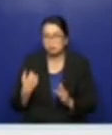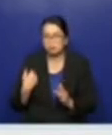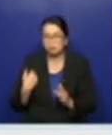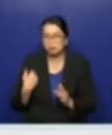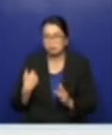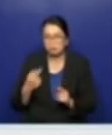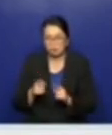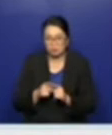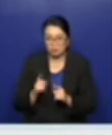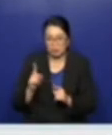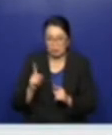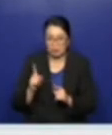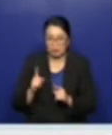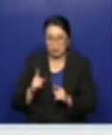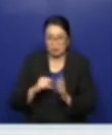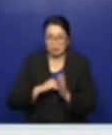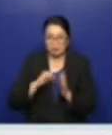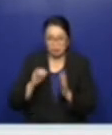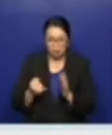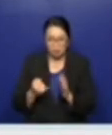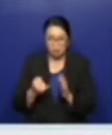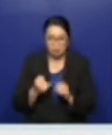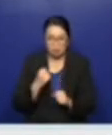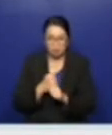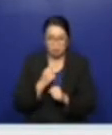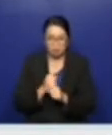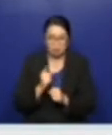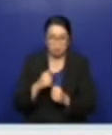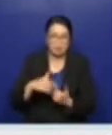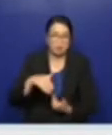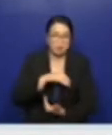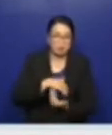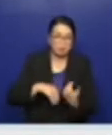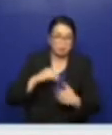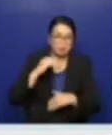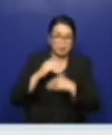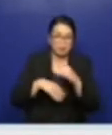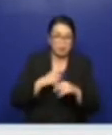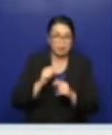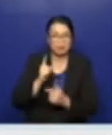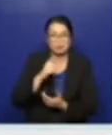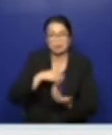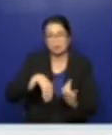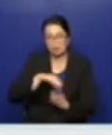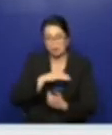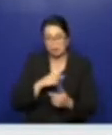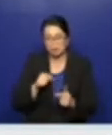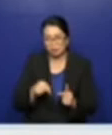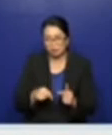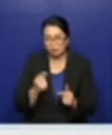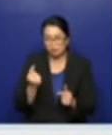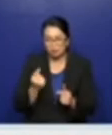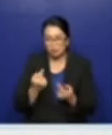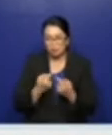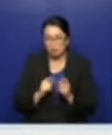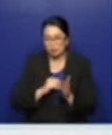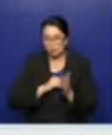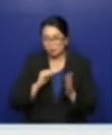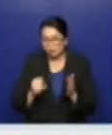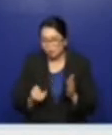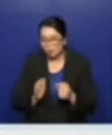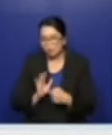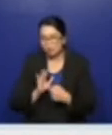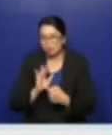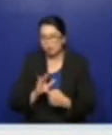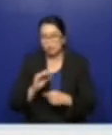ดอยู่ที่สำนักงานพัฒนาเศรษฐกิจของท่านเนี่ยตามจังหวัดต่างๆบางจังหวัดเสนอโครงการ